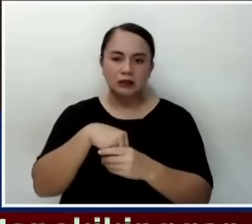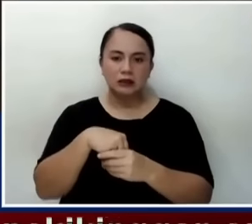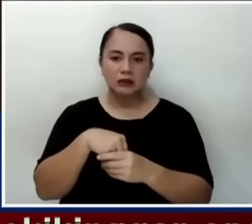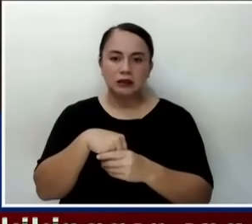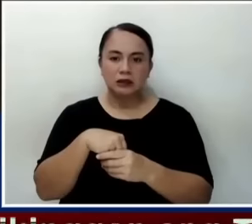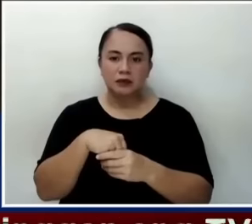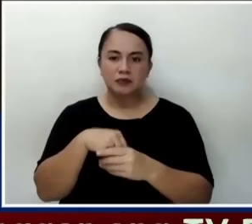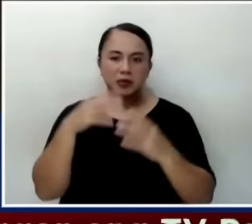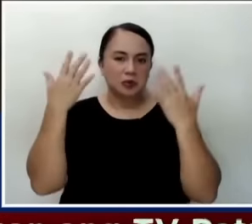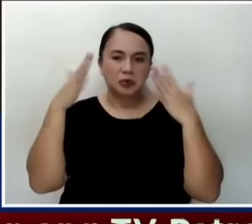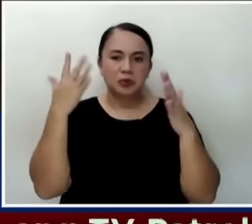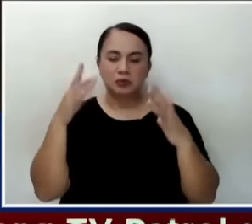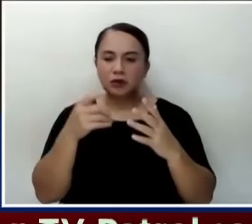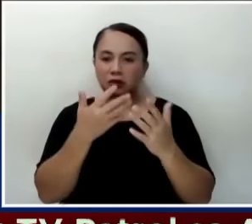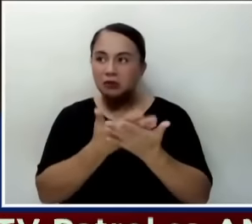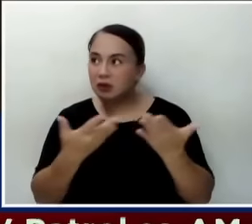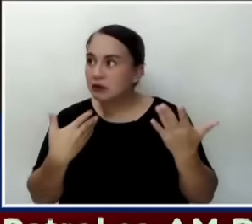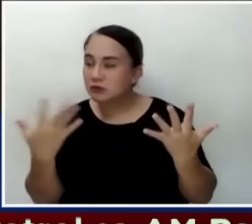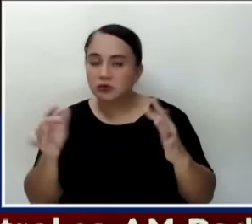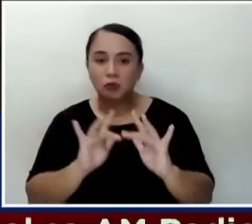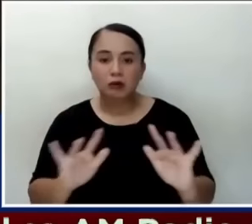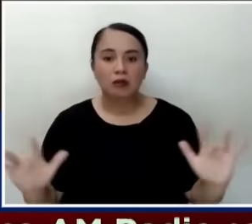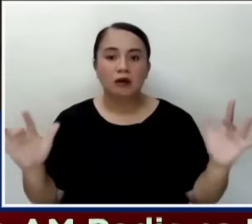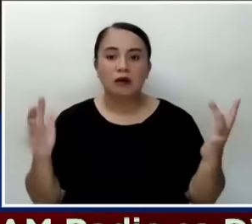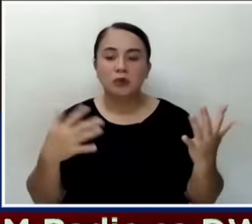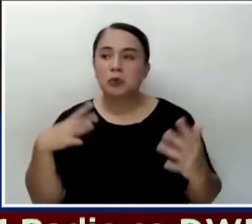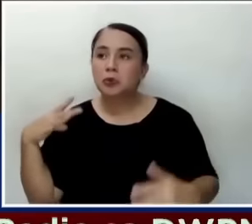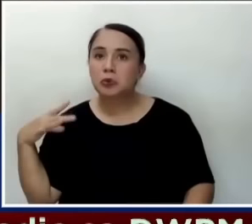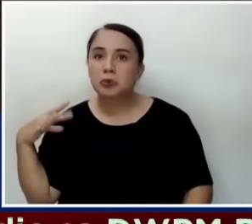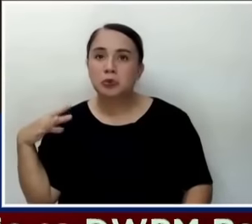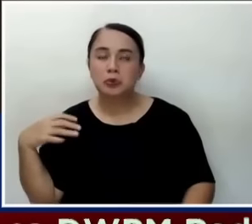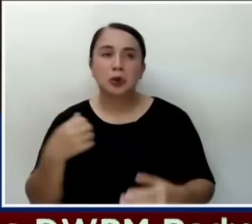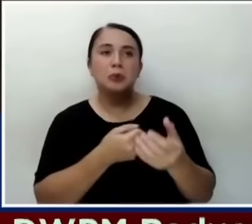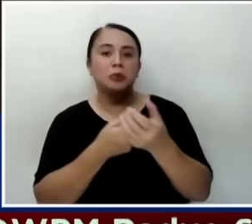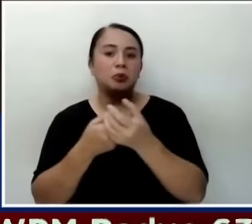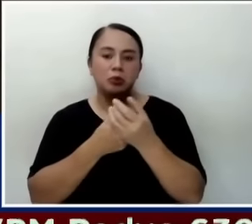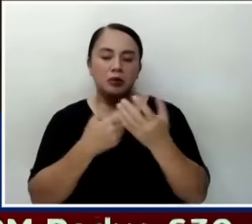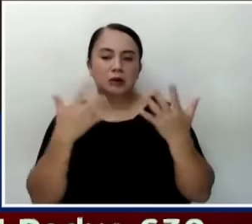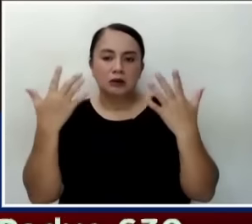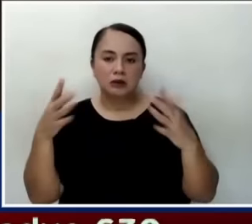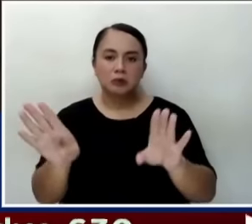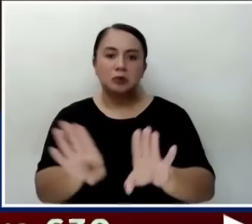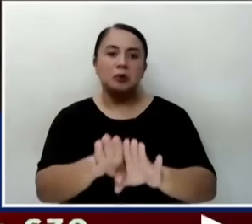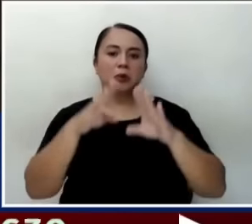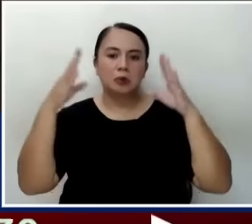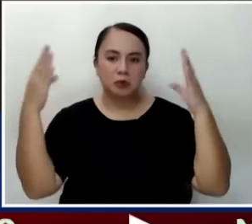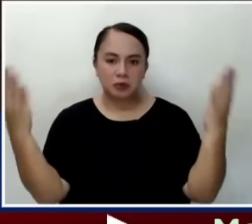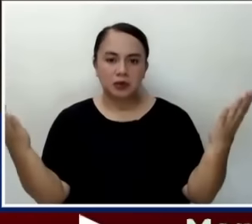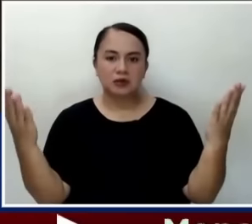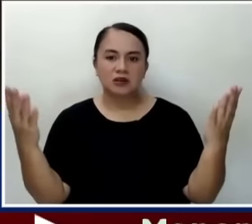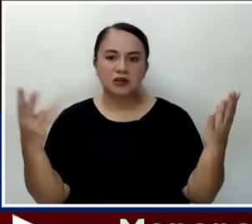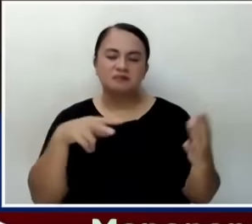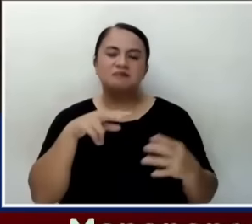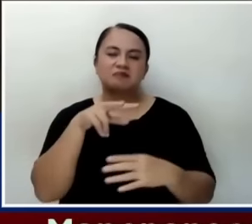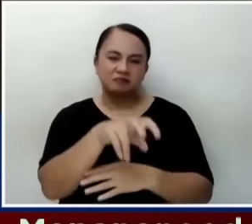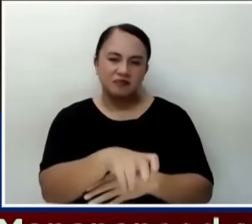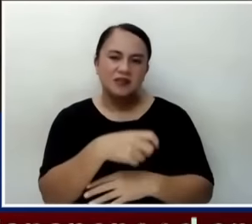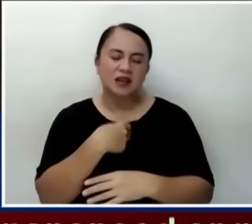dahil wala kaming gamit. Dahil wala, inaantay nga namin yung bumbero. Nung mabuksan na nila, nandun na sa kubeta